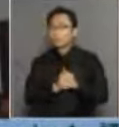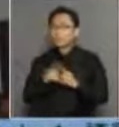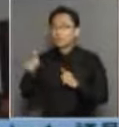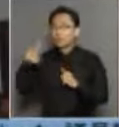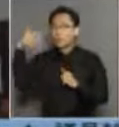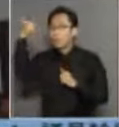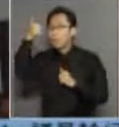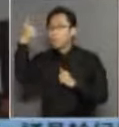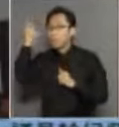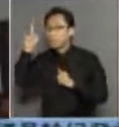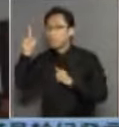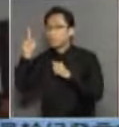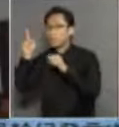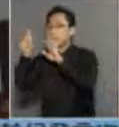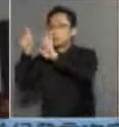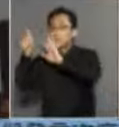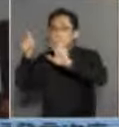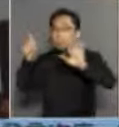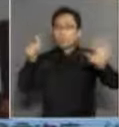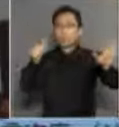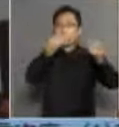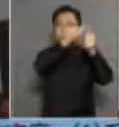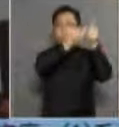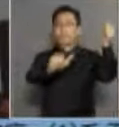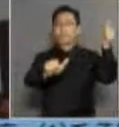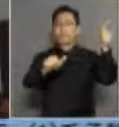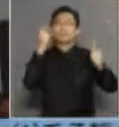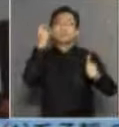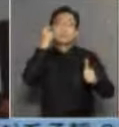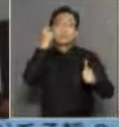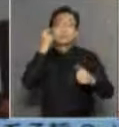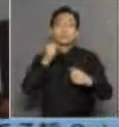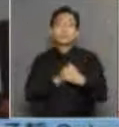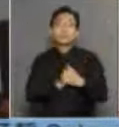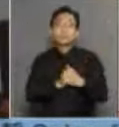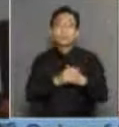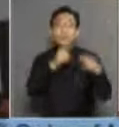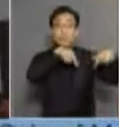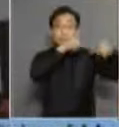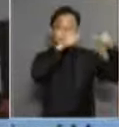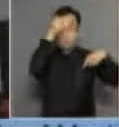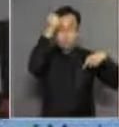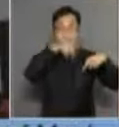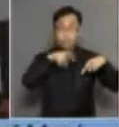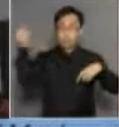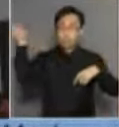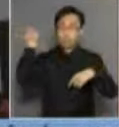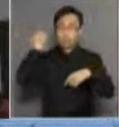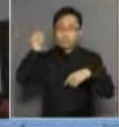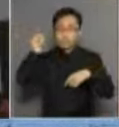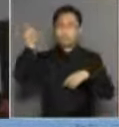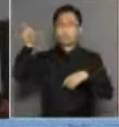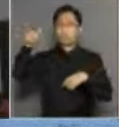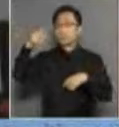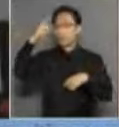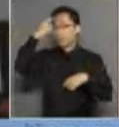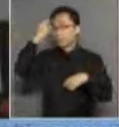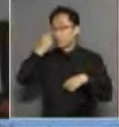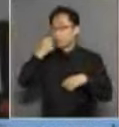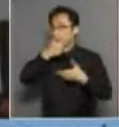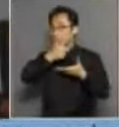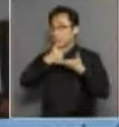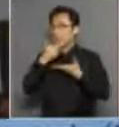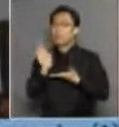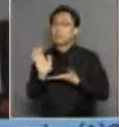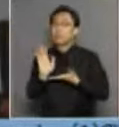就有咩伙计。系嘛？雖然林煥光唔係佢伙計，但係梁振英係最興咁樣嘅，係